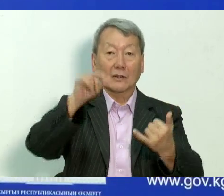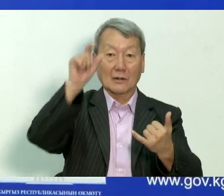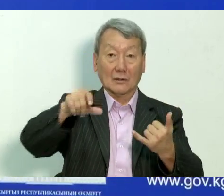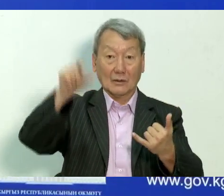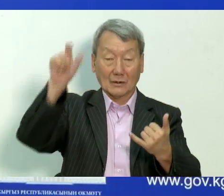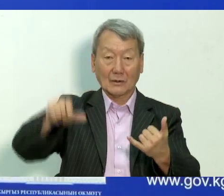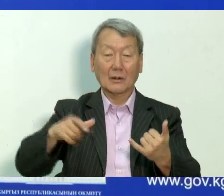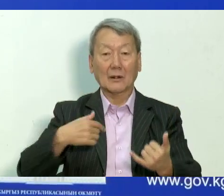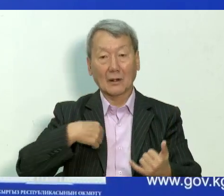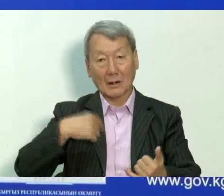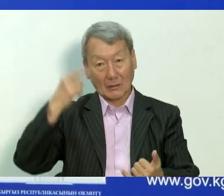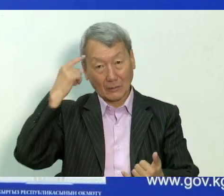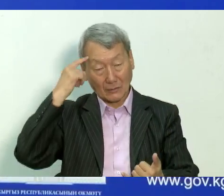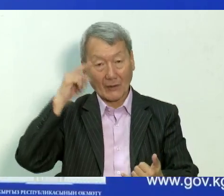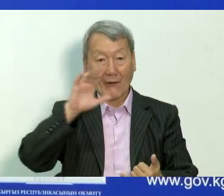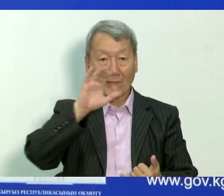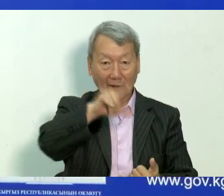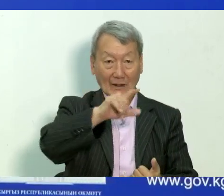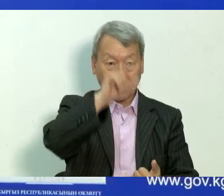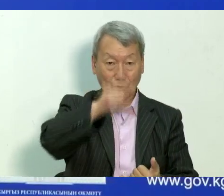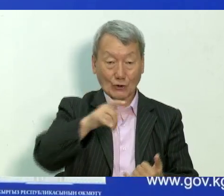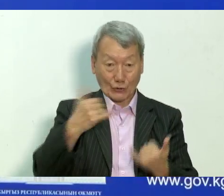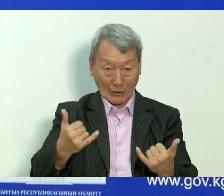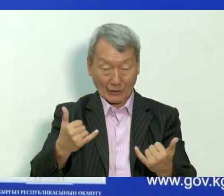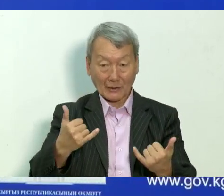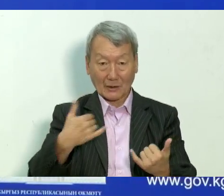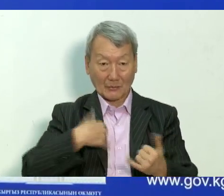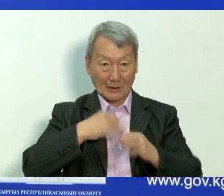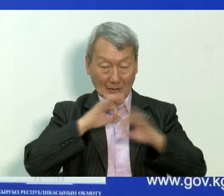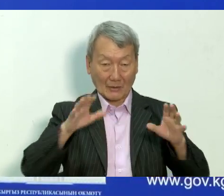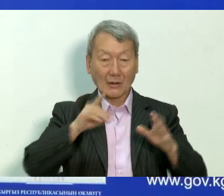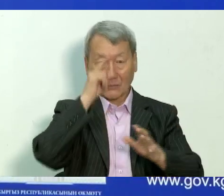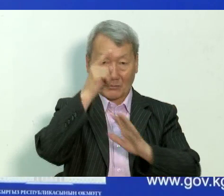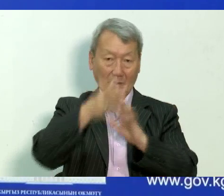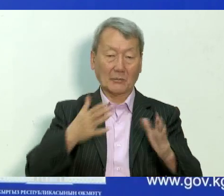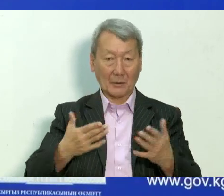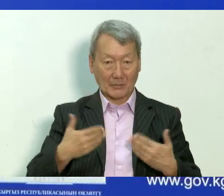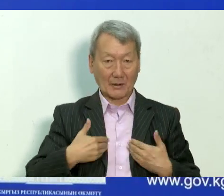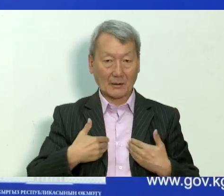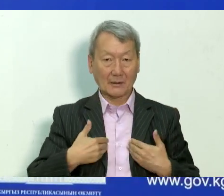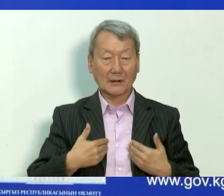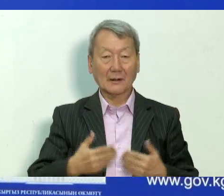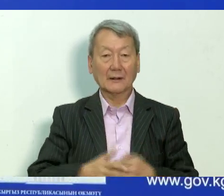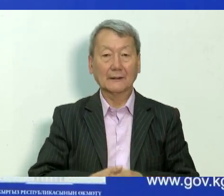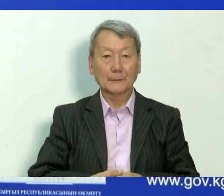соотечественники, надеюсь, что вы относитесь к этому пониманием.